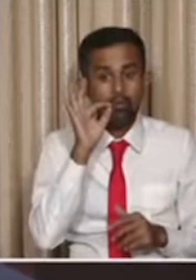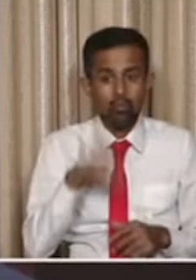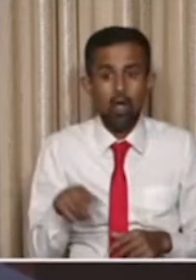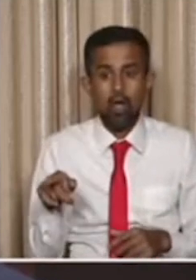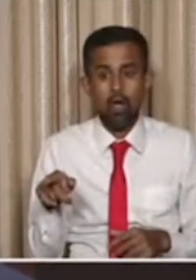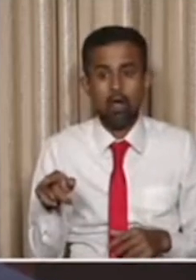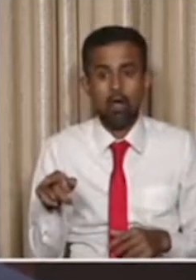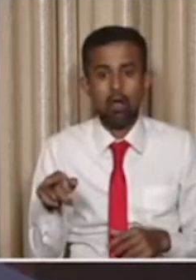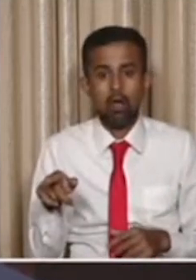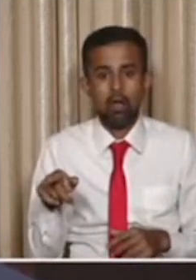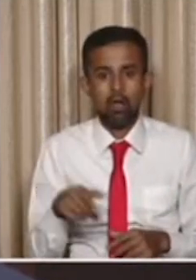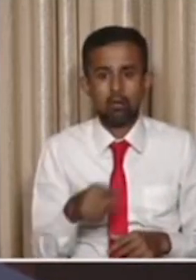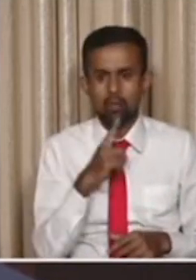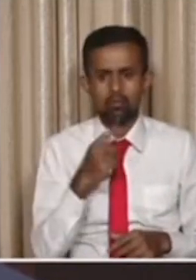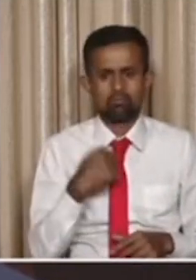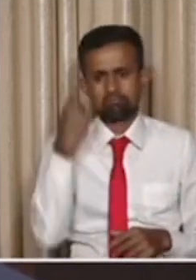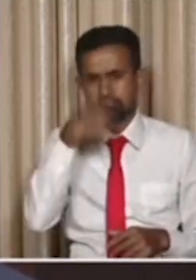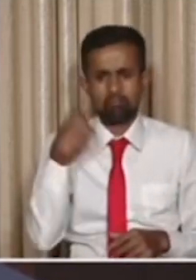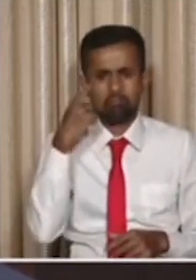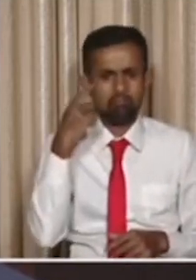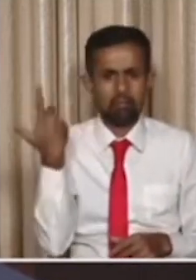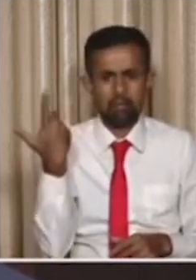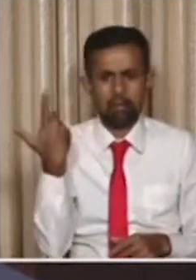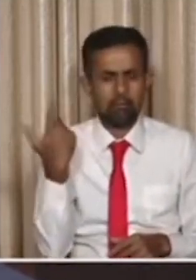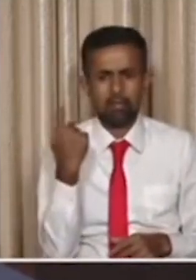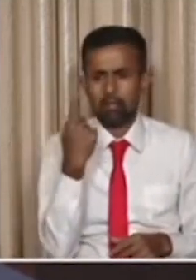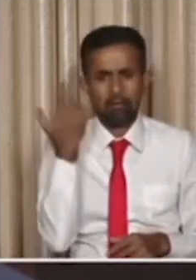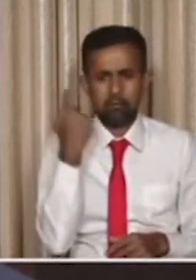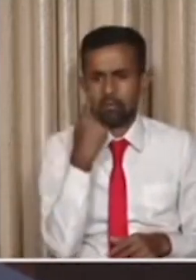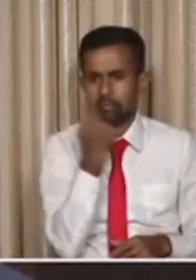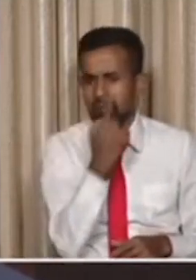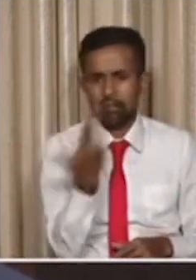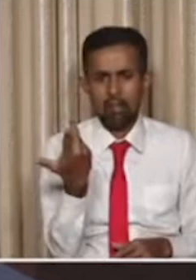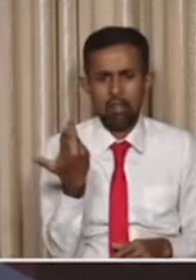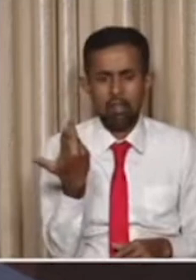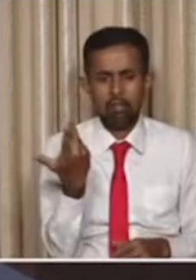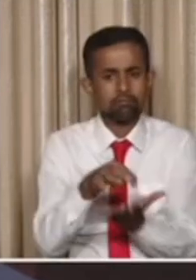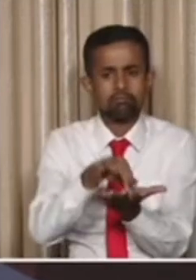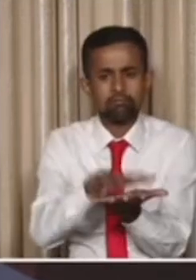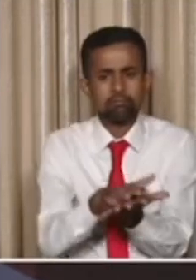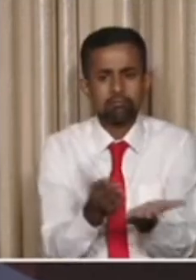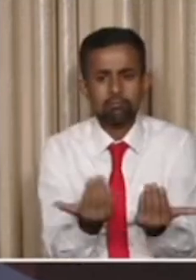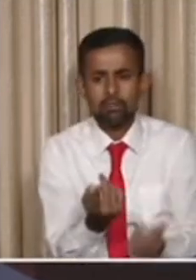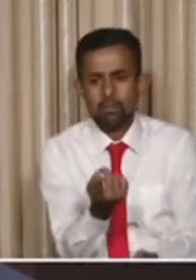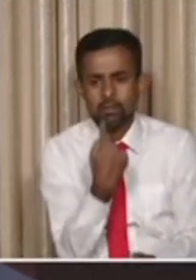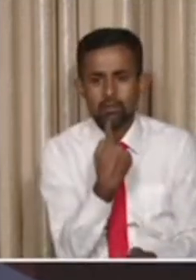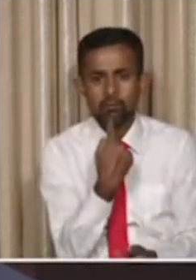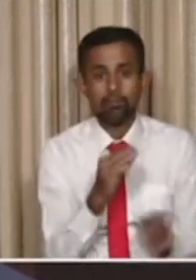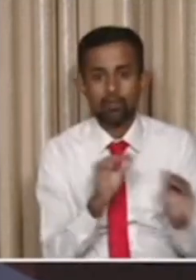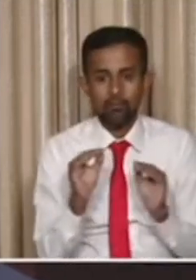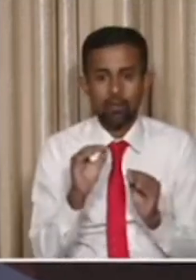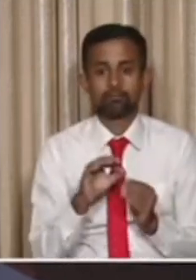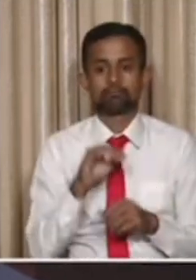කියලා. මං කිව්වා මේ මම දන්නේ නැහැ, මම එයාගේ මූණවත් දන්නේ නැහැ, මං දැකලවත් නැහැ. කරුණා කරලා තහවුරු කරන්න. ඒක ඊට පස්සේ